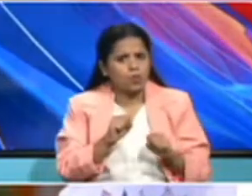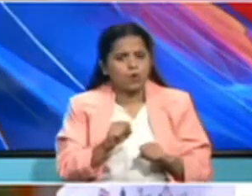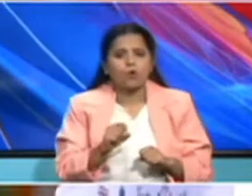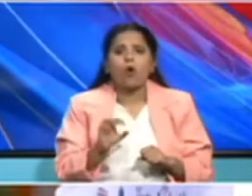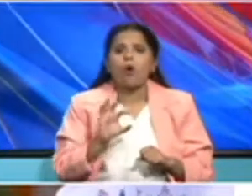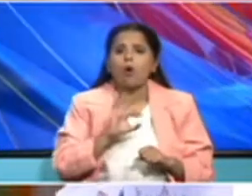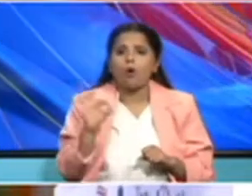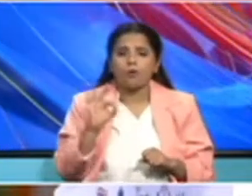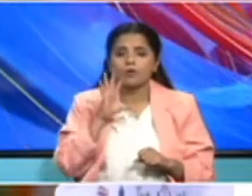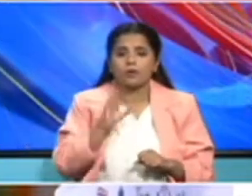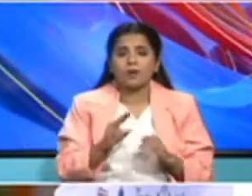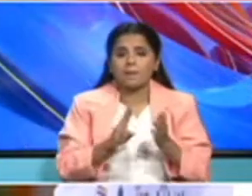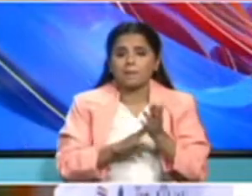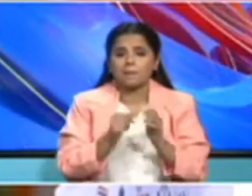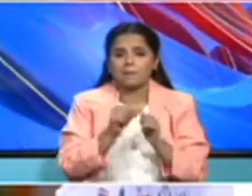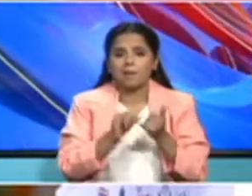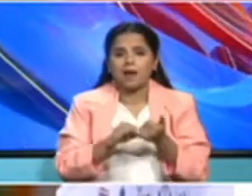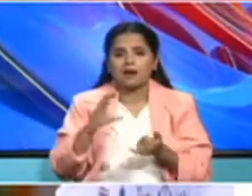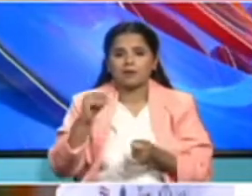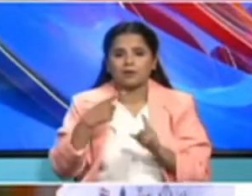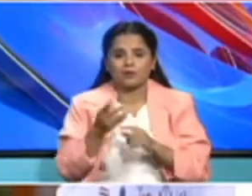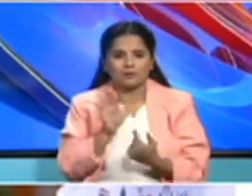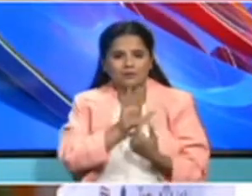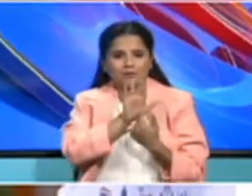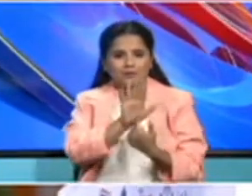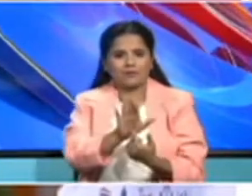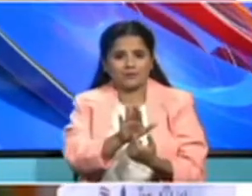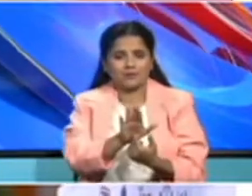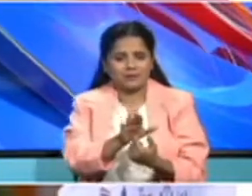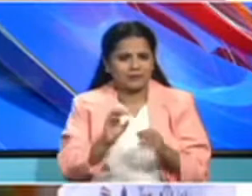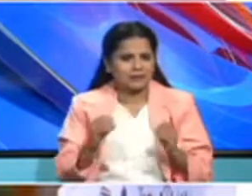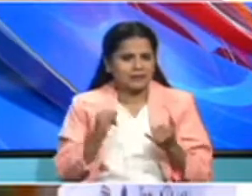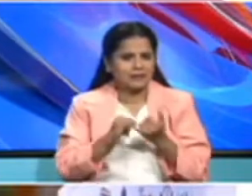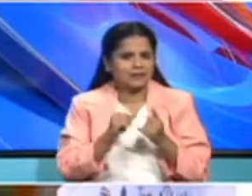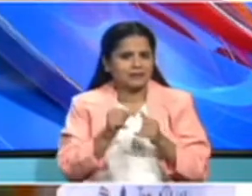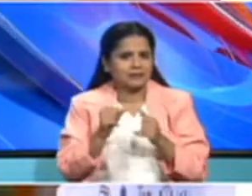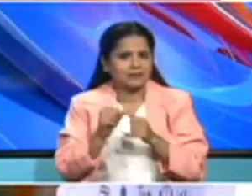ऑफिशियल मैस्कॉट सावज भी लॉन्च हुआ है।